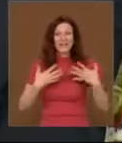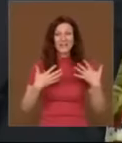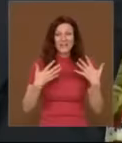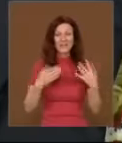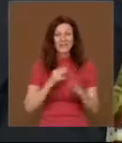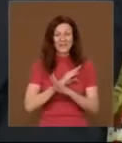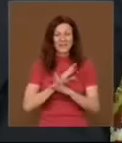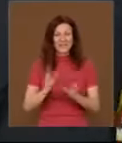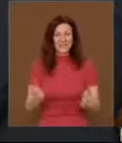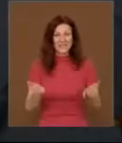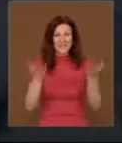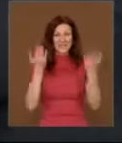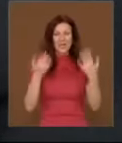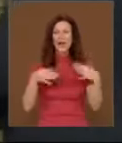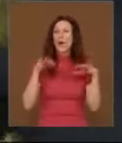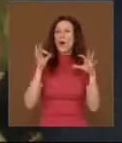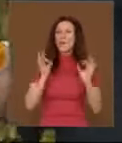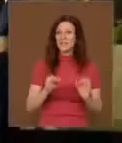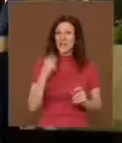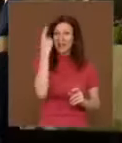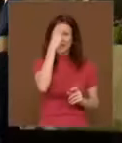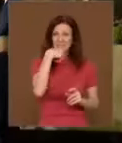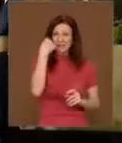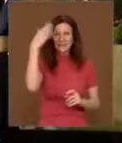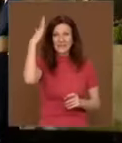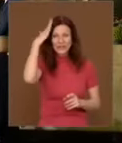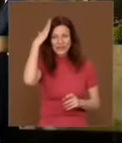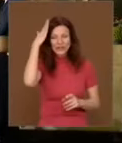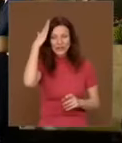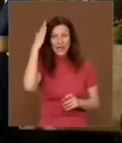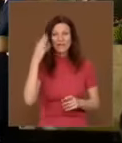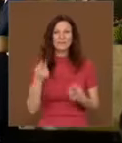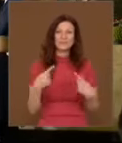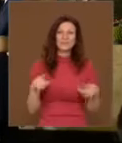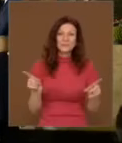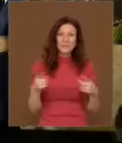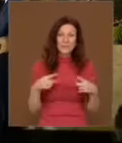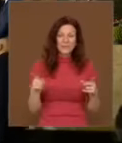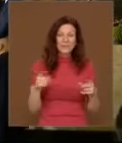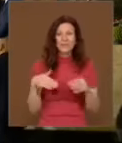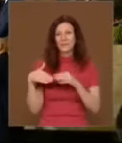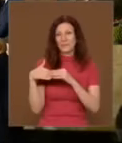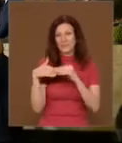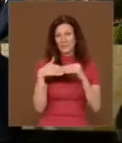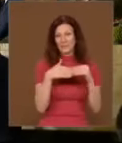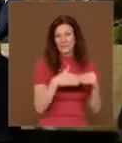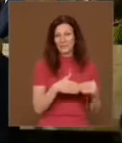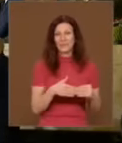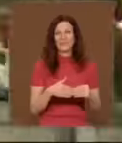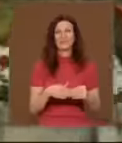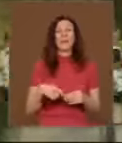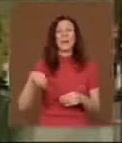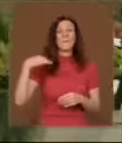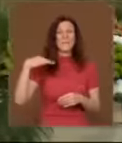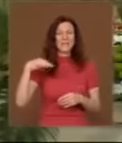Възкресението. Официалните лица, държавните и правителствените ръководители,